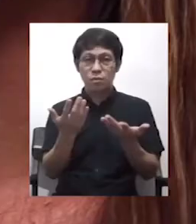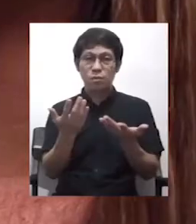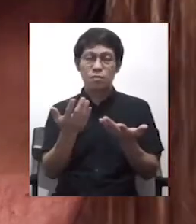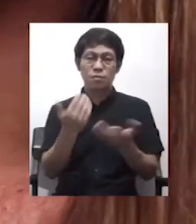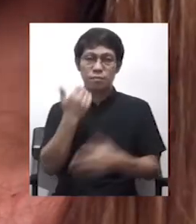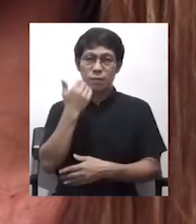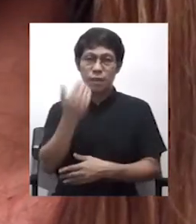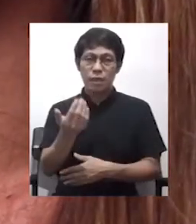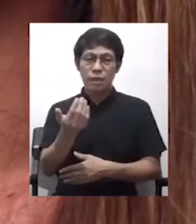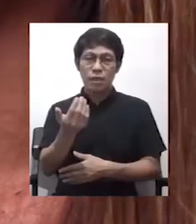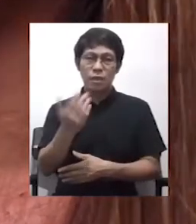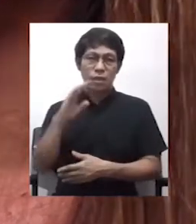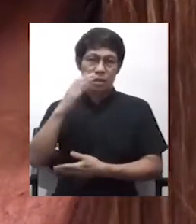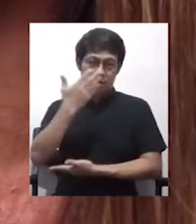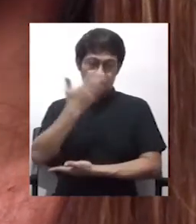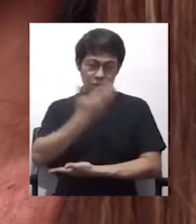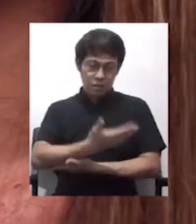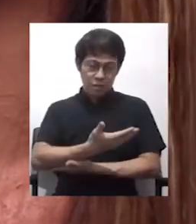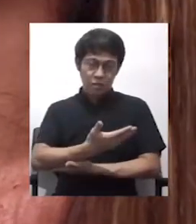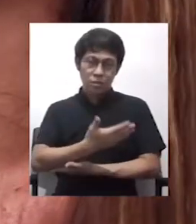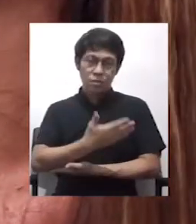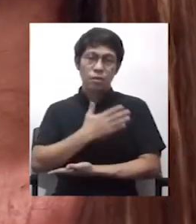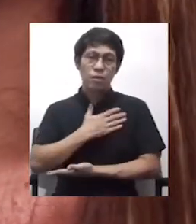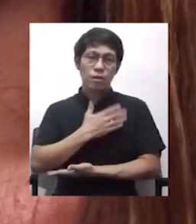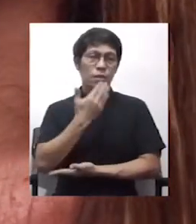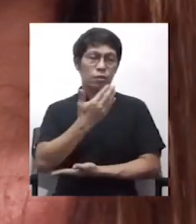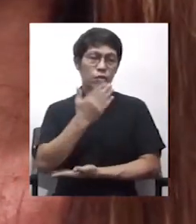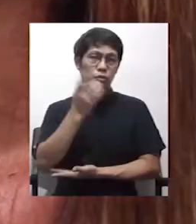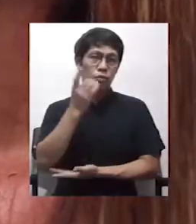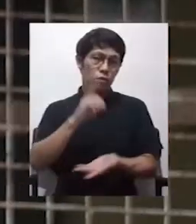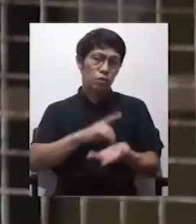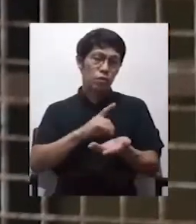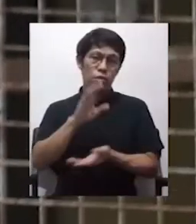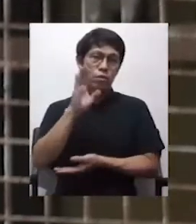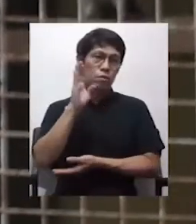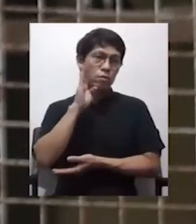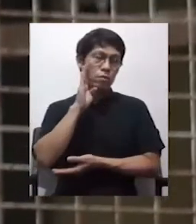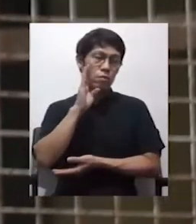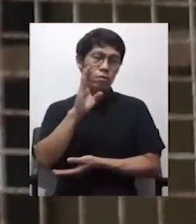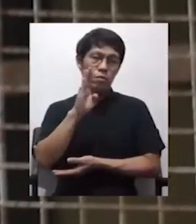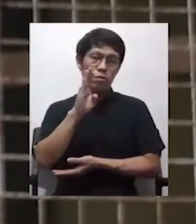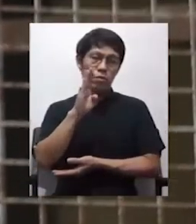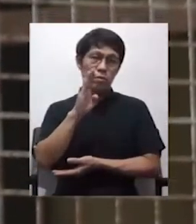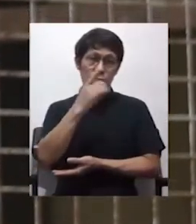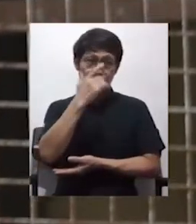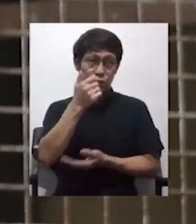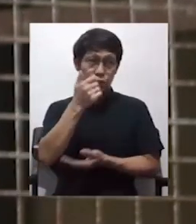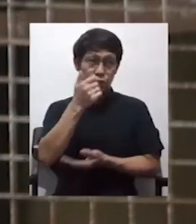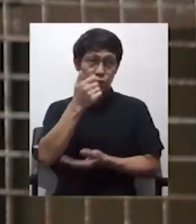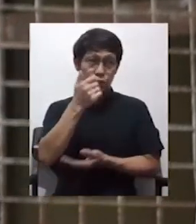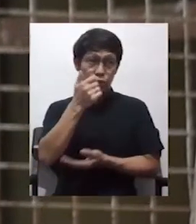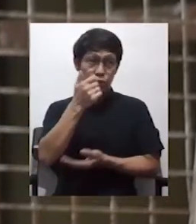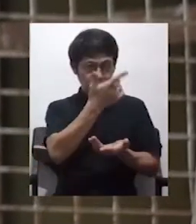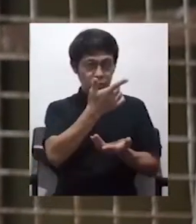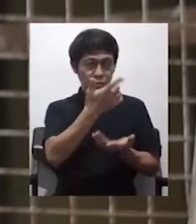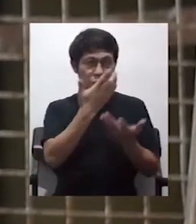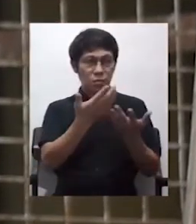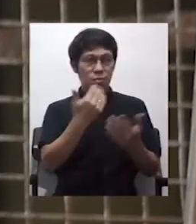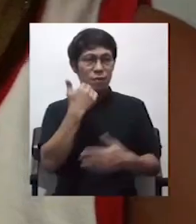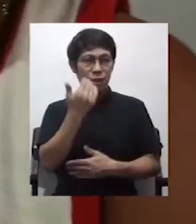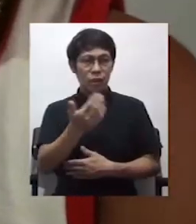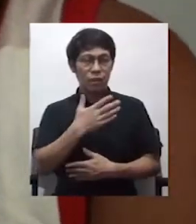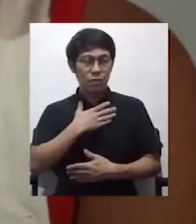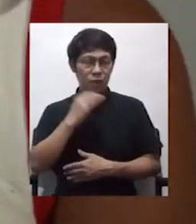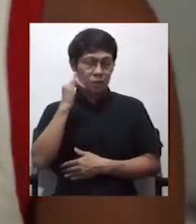po. Kung hindi po dahil sa inyo, wala na ngayon si Jerome. Sana po marami pang blessing na dumating sa